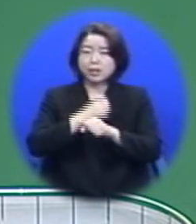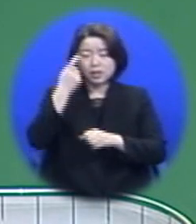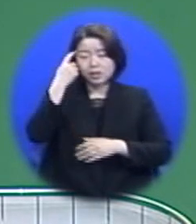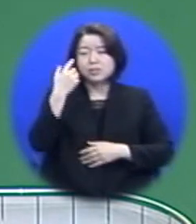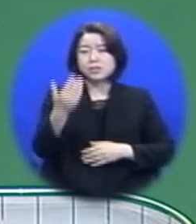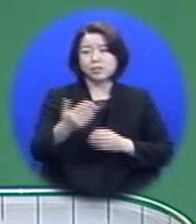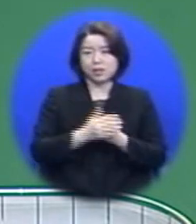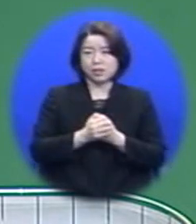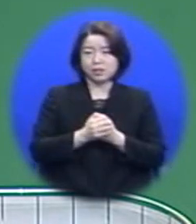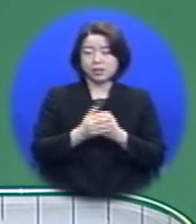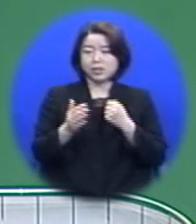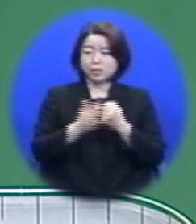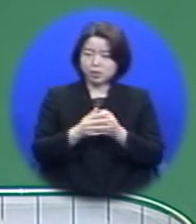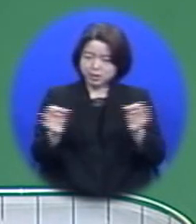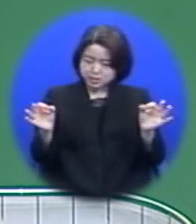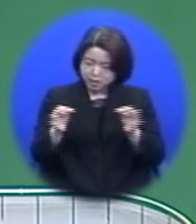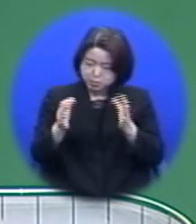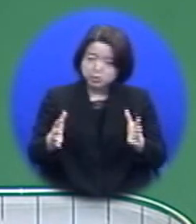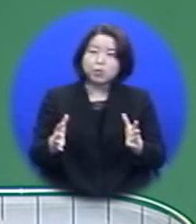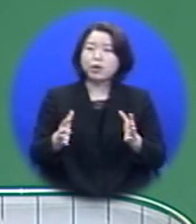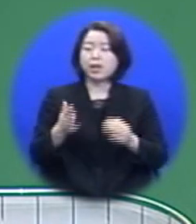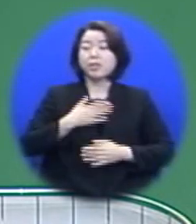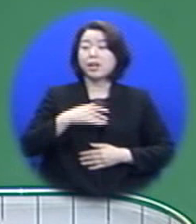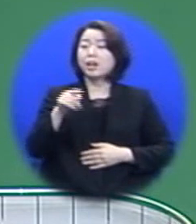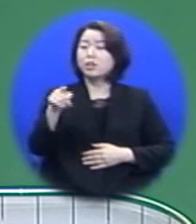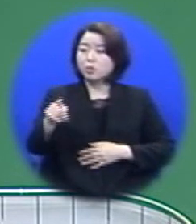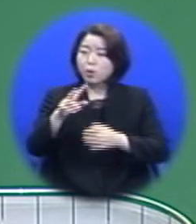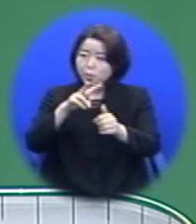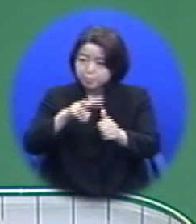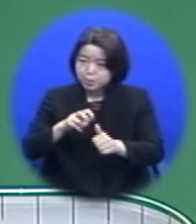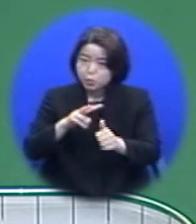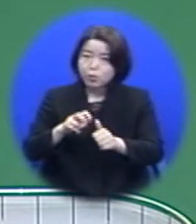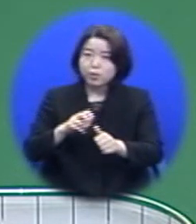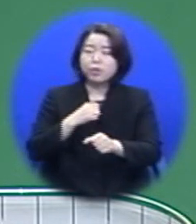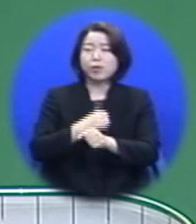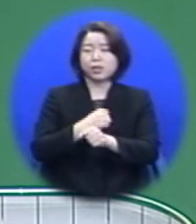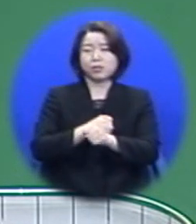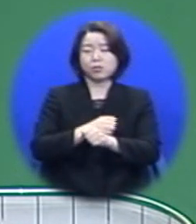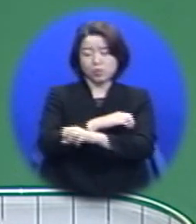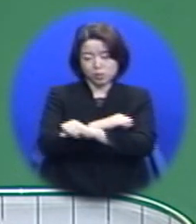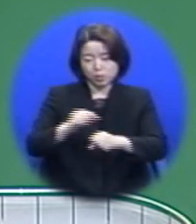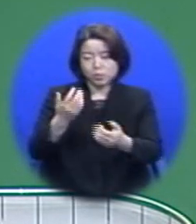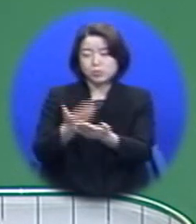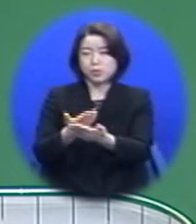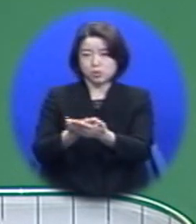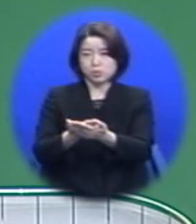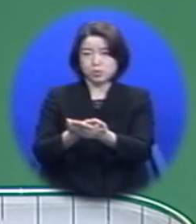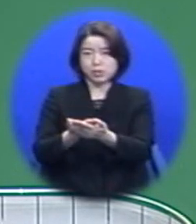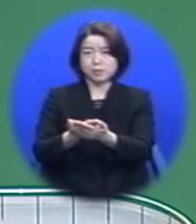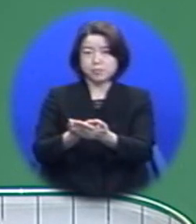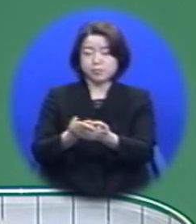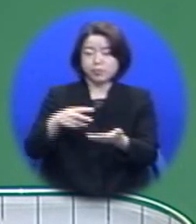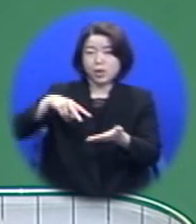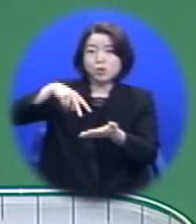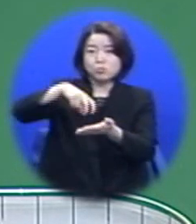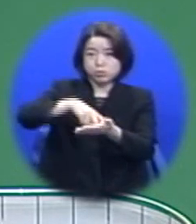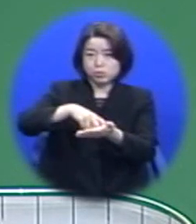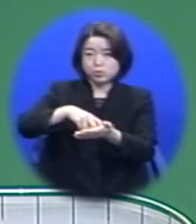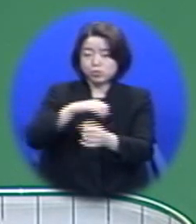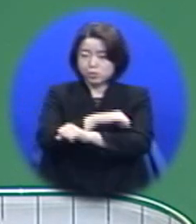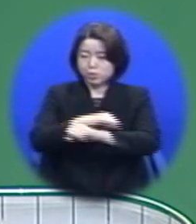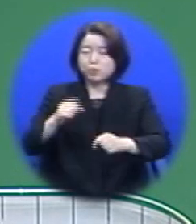아이 앞에 잠시 동안이라도 너를 미워했던 거 용서해 줘 무릎 꿇고